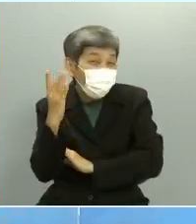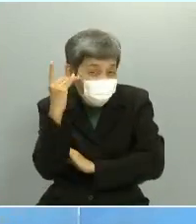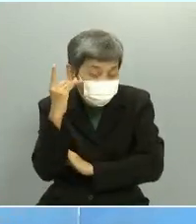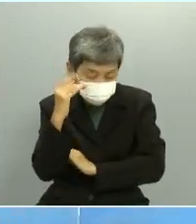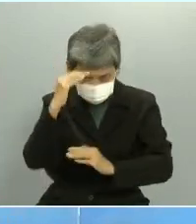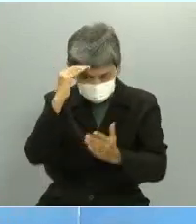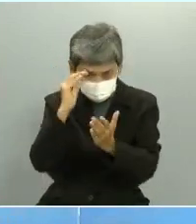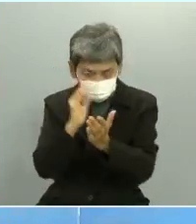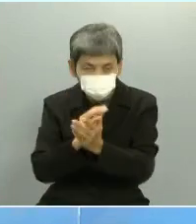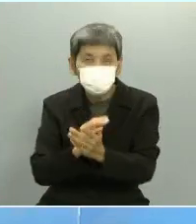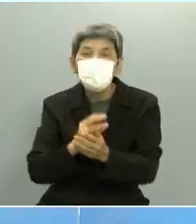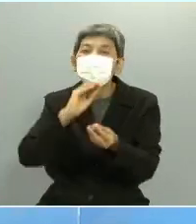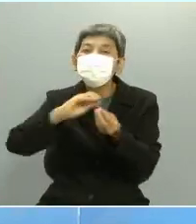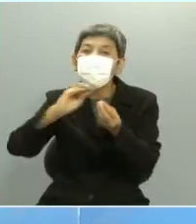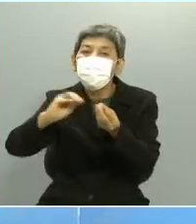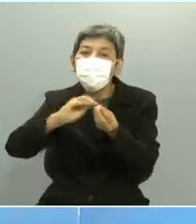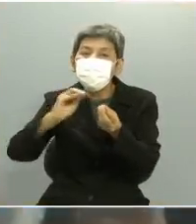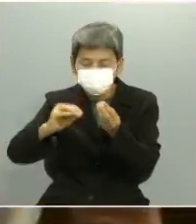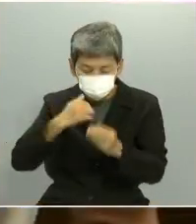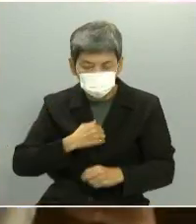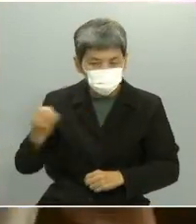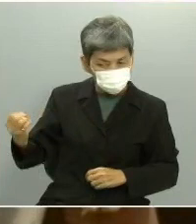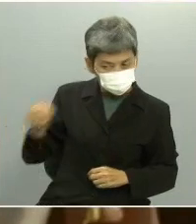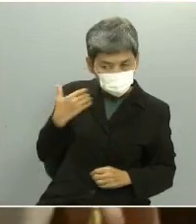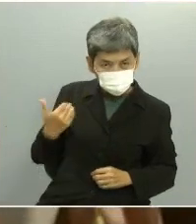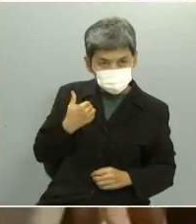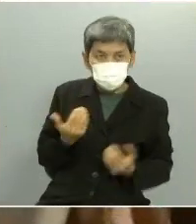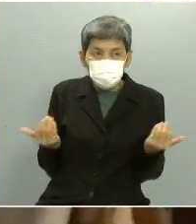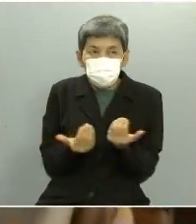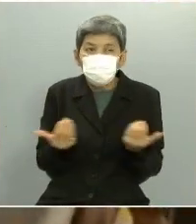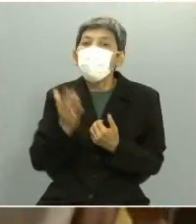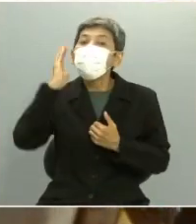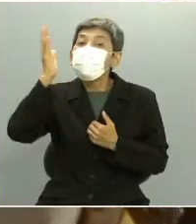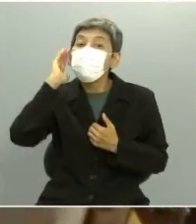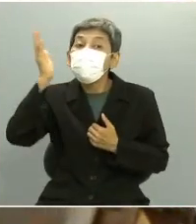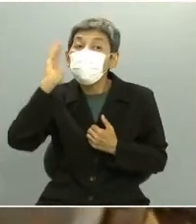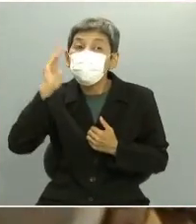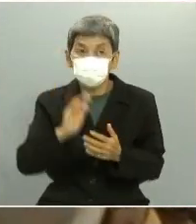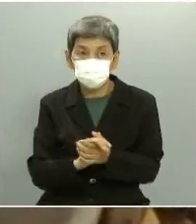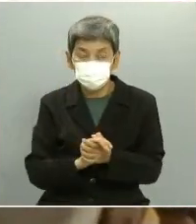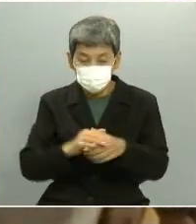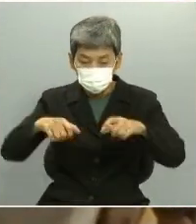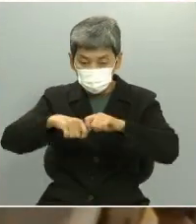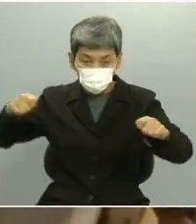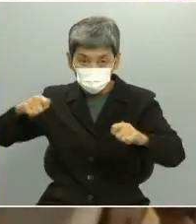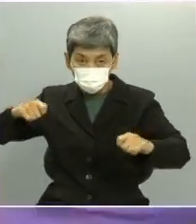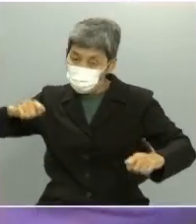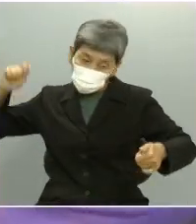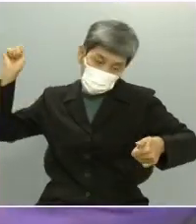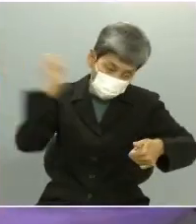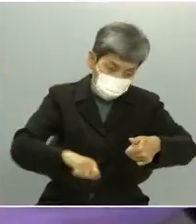ำรวจบ้านโพฉะเชิงเทรารับแจ้งเหตุลูกชายใช้ค้อนปอนทุบหัวแม่จ